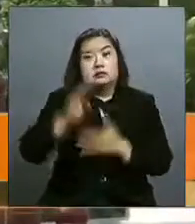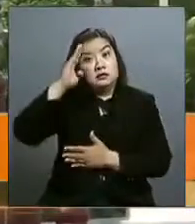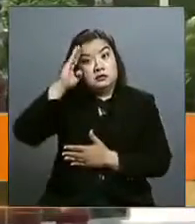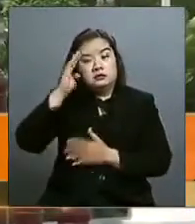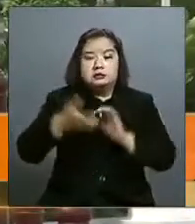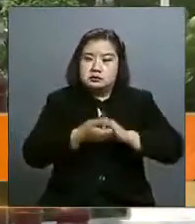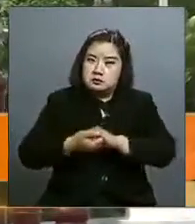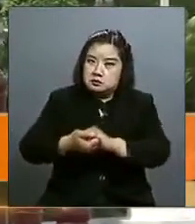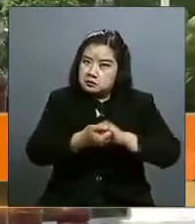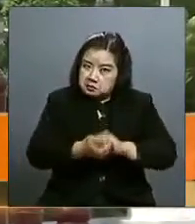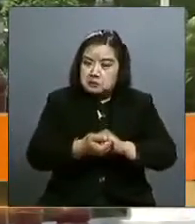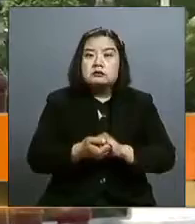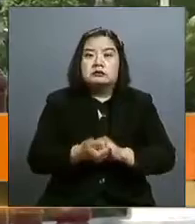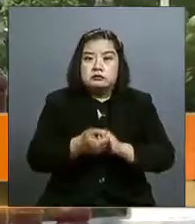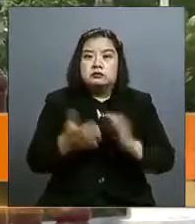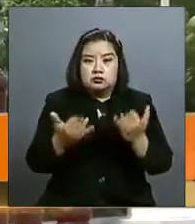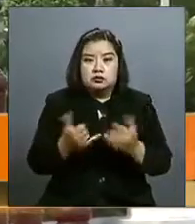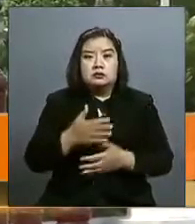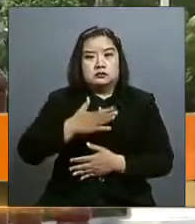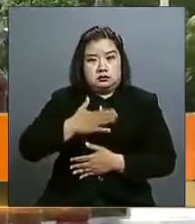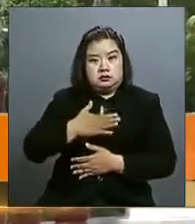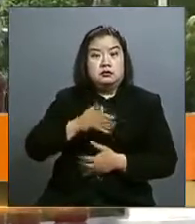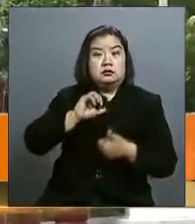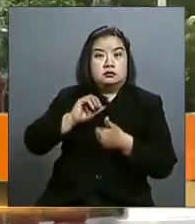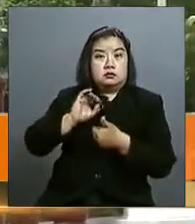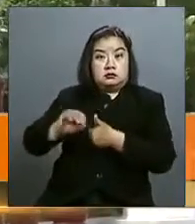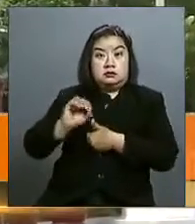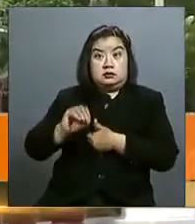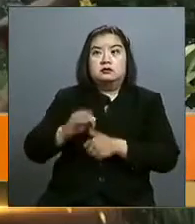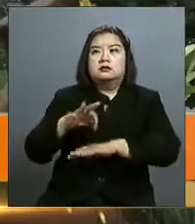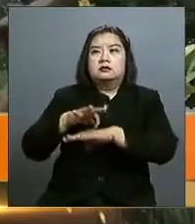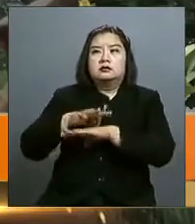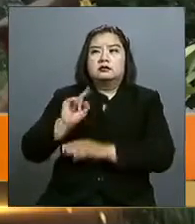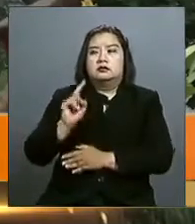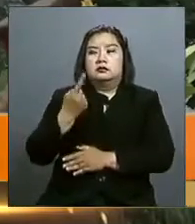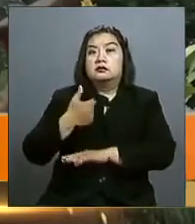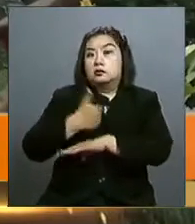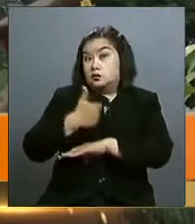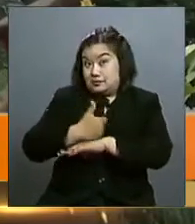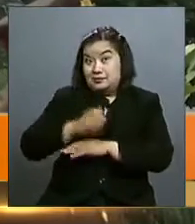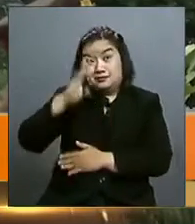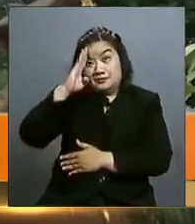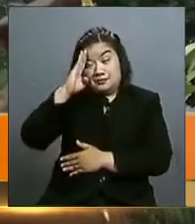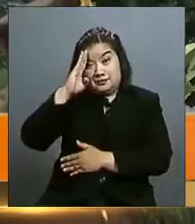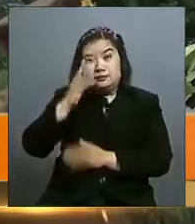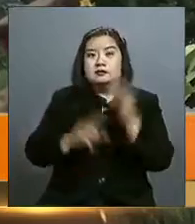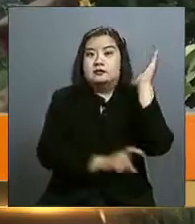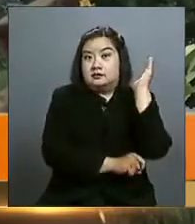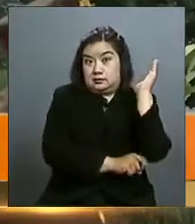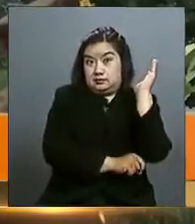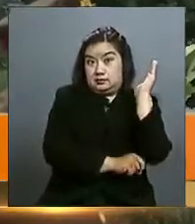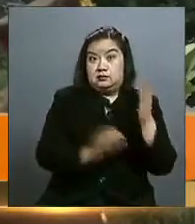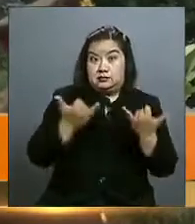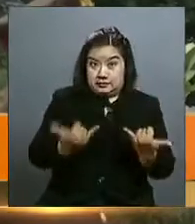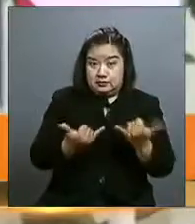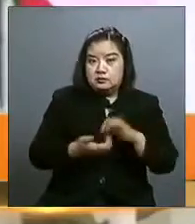องทัพรวมไปถึงการเข้ามาแนะนำตัวในโอกาสที่เข้ารับตำแหน่งใหม่ของผู้บัญชาการทหารบกสิงคโปร์และยังใช้โอกาสนี้กระชับความ